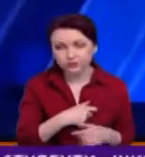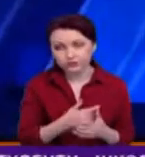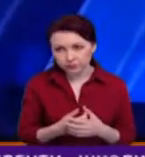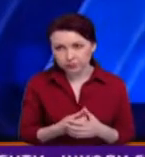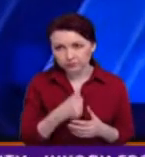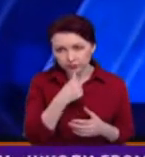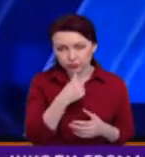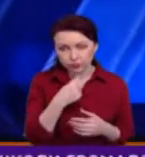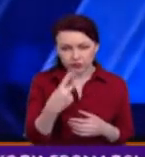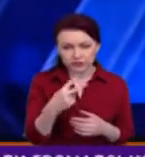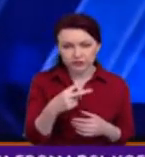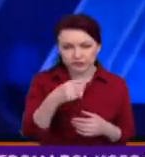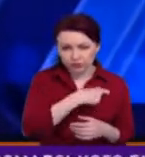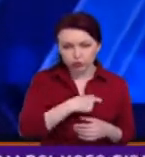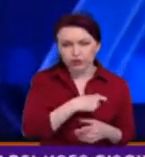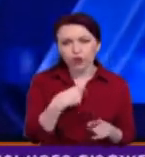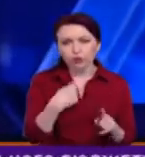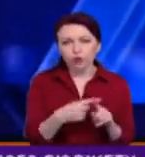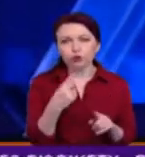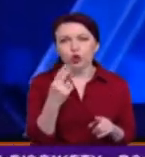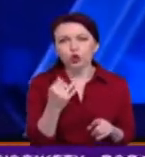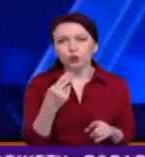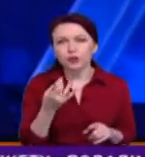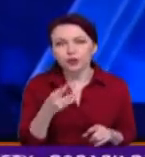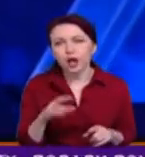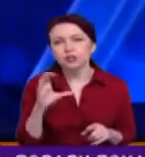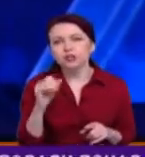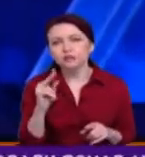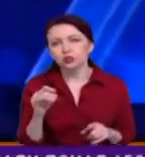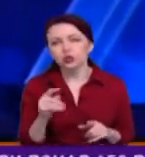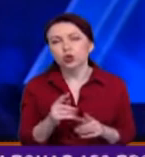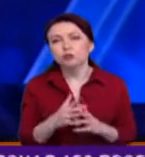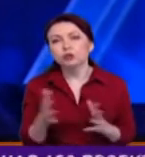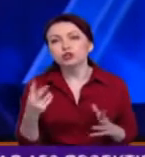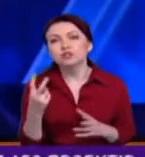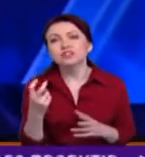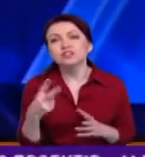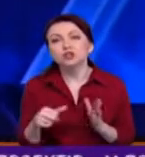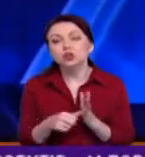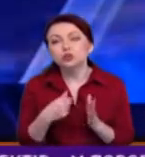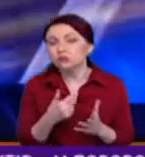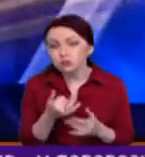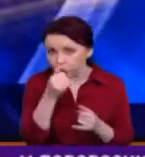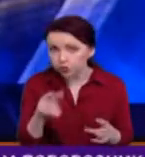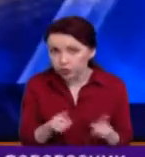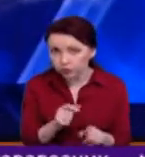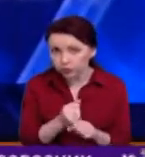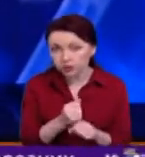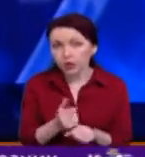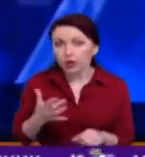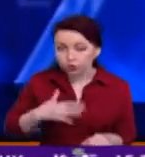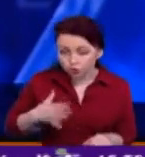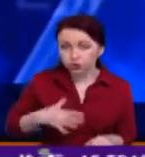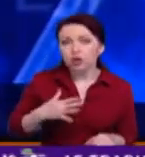20 депутатів, плюс іще там Купрія і Савченко, а більшість 226 голосів. Якщо не можете цього зробити, ну то вибачте,